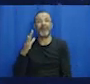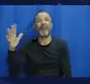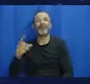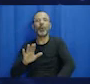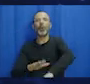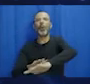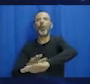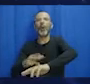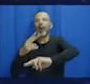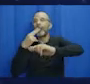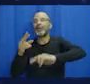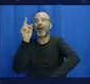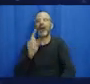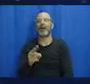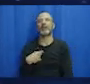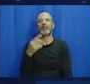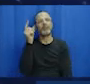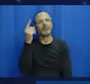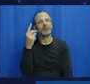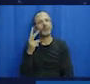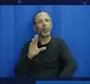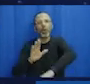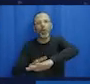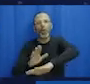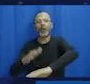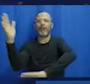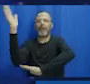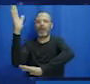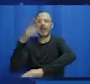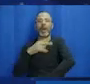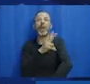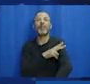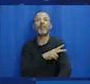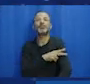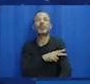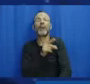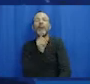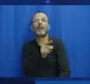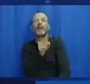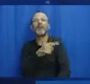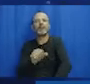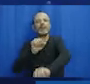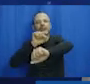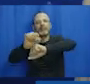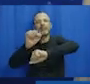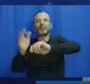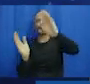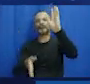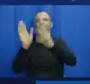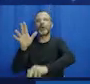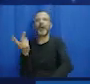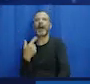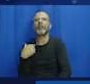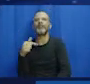الحل إنه يجب أن نفرض على الدولة وعلى الشرطة أن تكافح الجريمة. كيف نفرض عليها؟